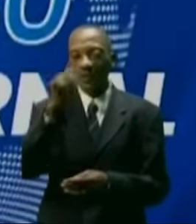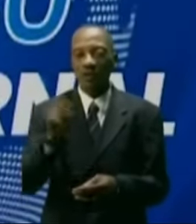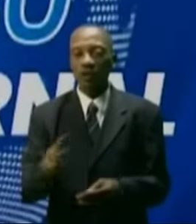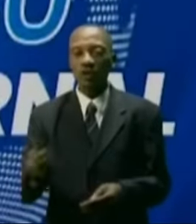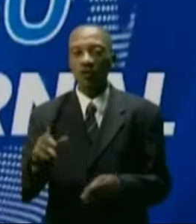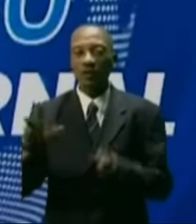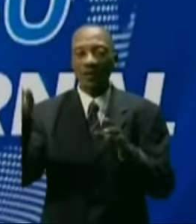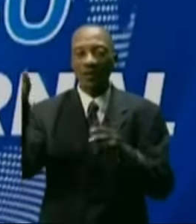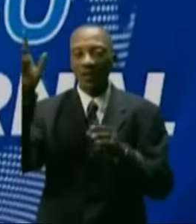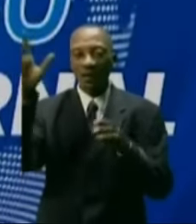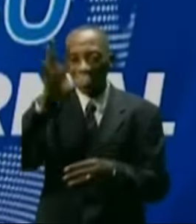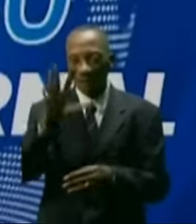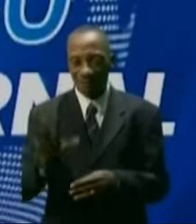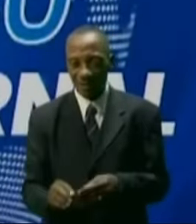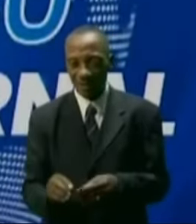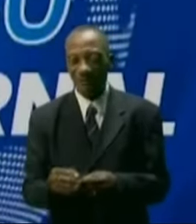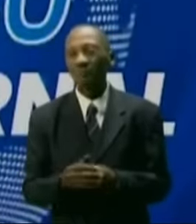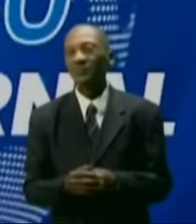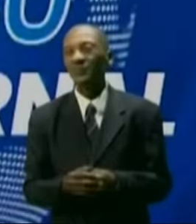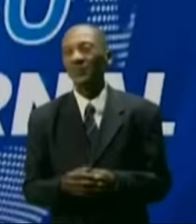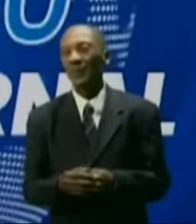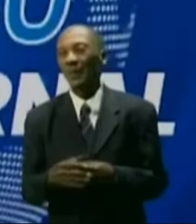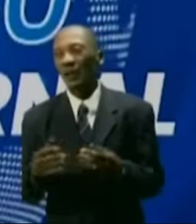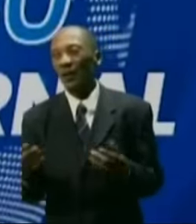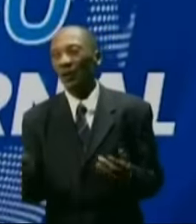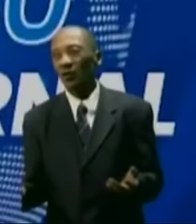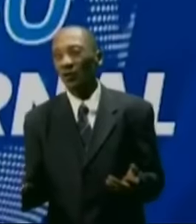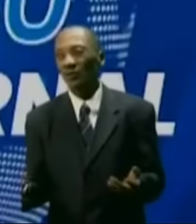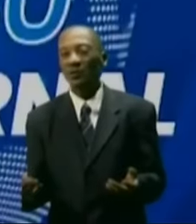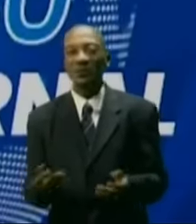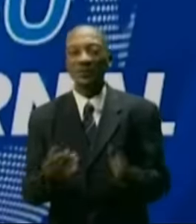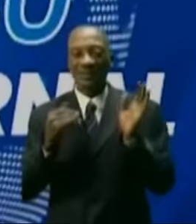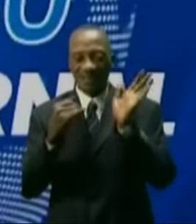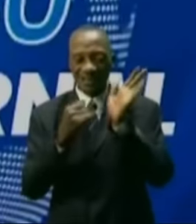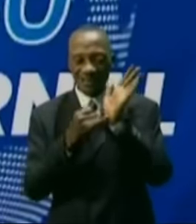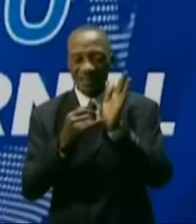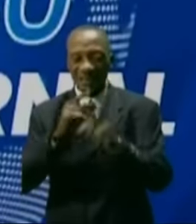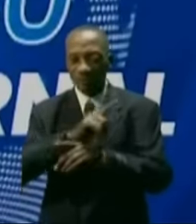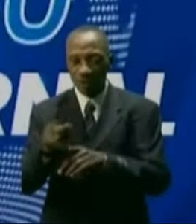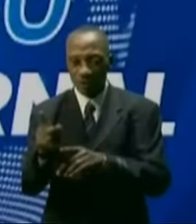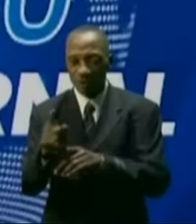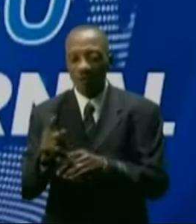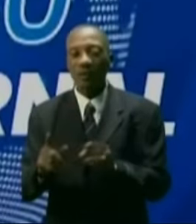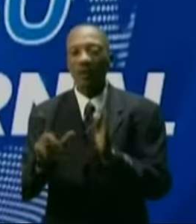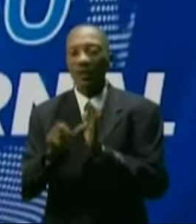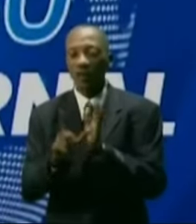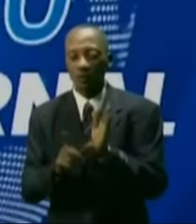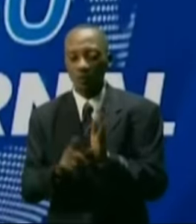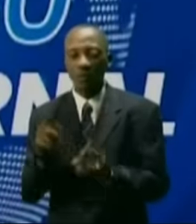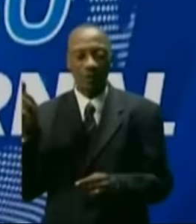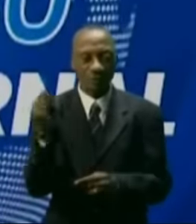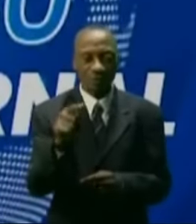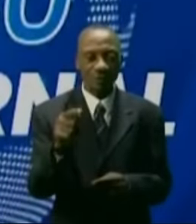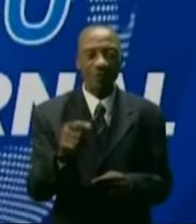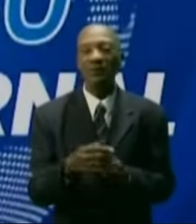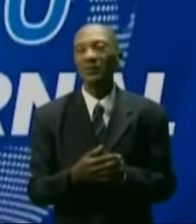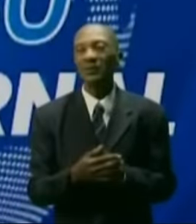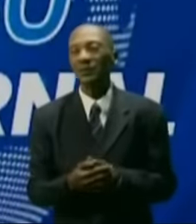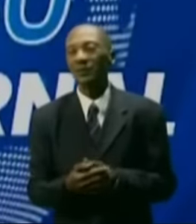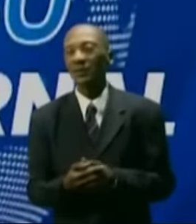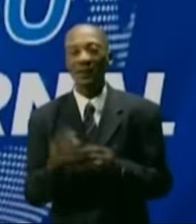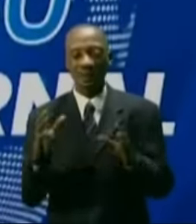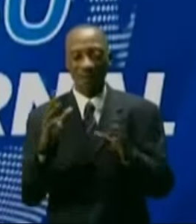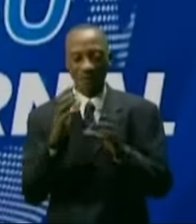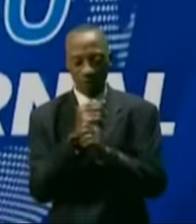rencontre a été inscrit par Meshack Elia à la 6e minute des Jeux. Je vous prie de suivre plutôt le résumé de ces matchs